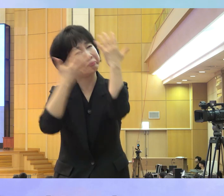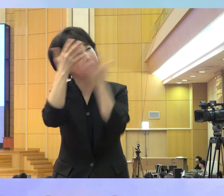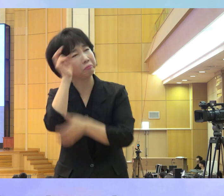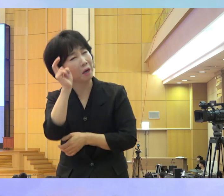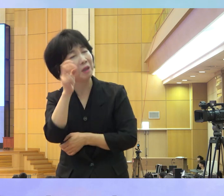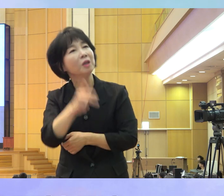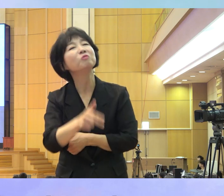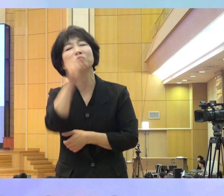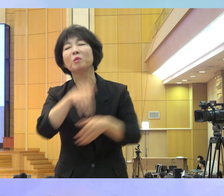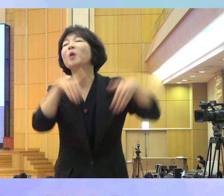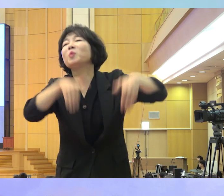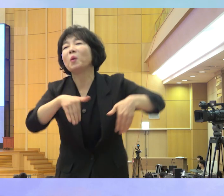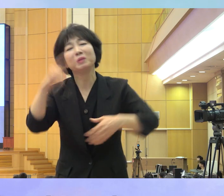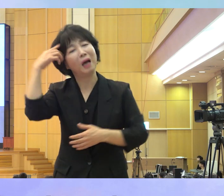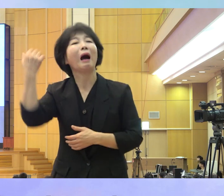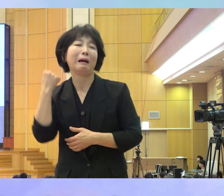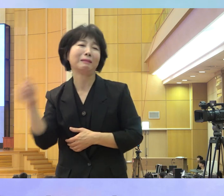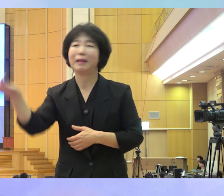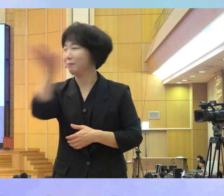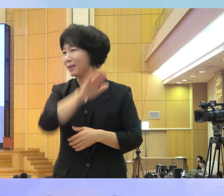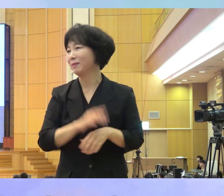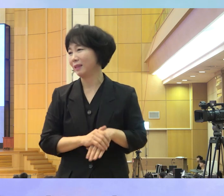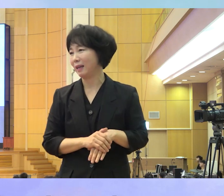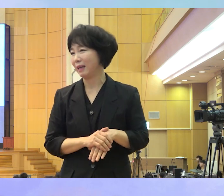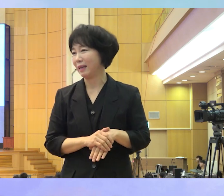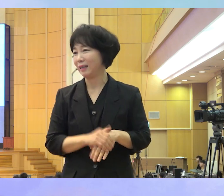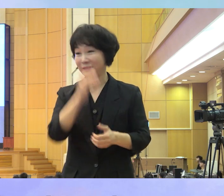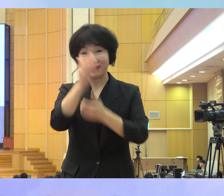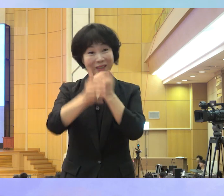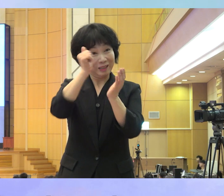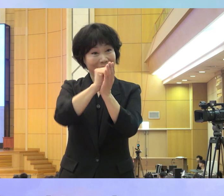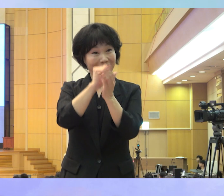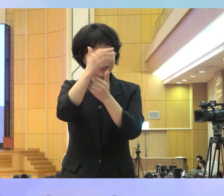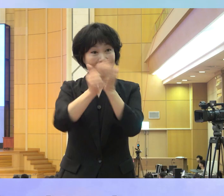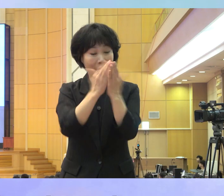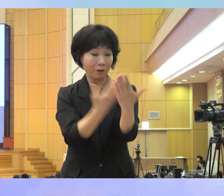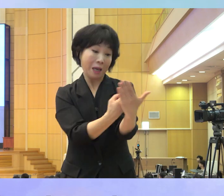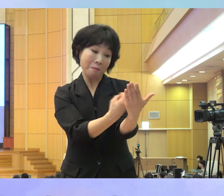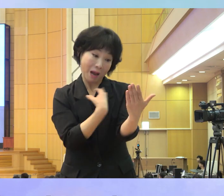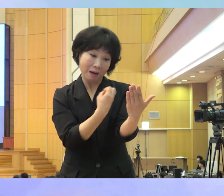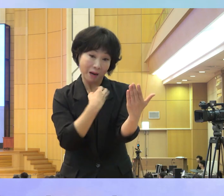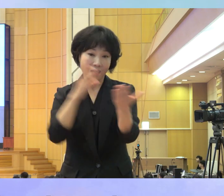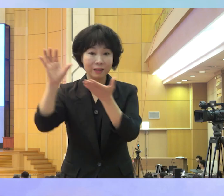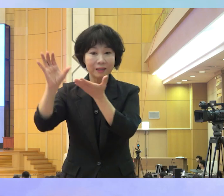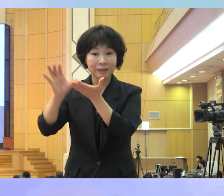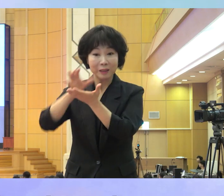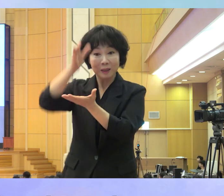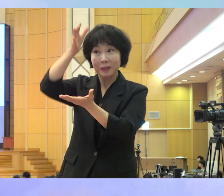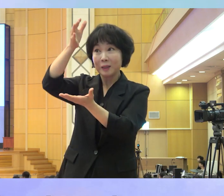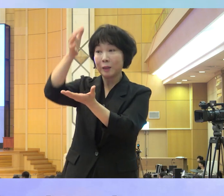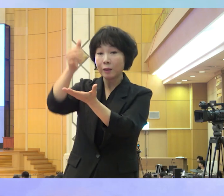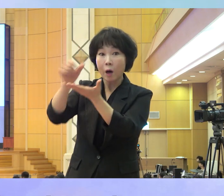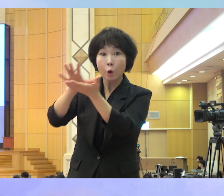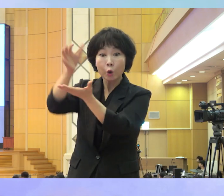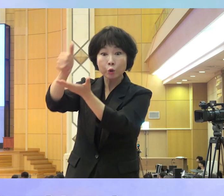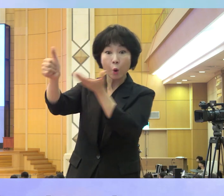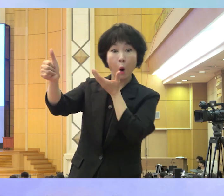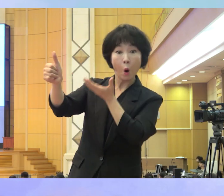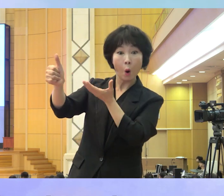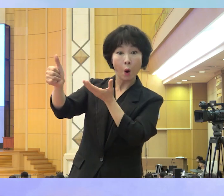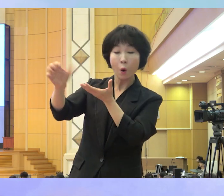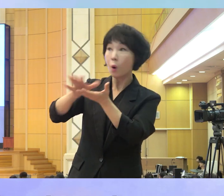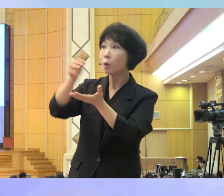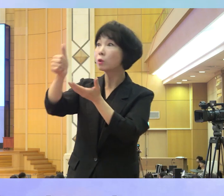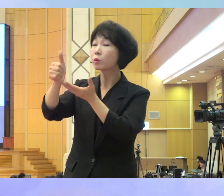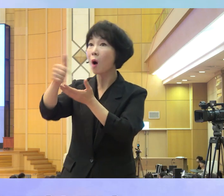그래서 42절 볼까요? 성경에 이르기를 그리스도는, 어떤 사람은 어떻게 그리스도가